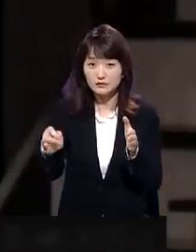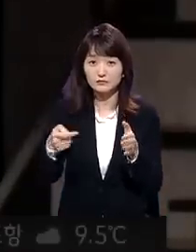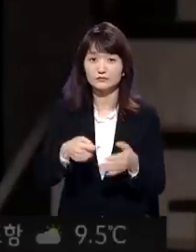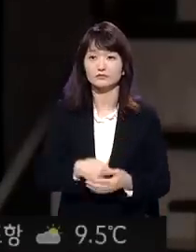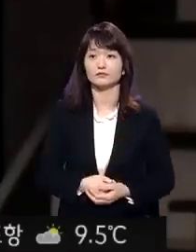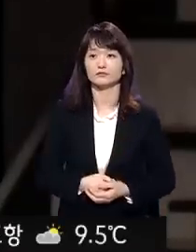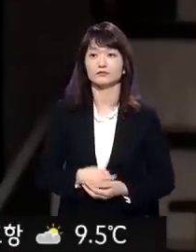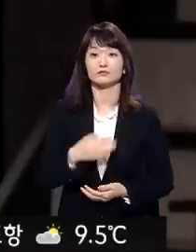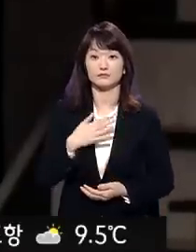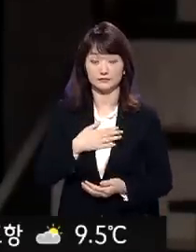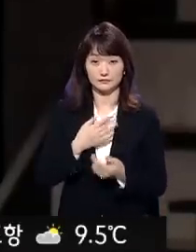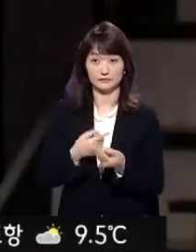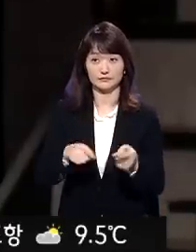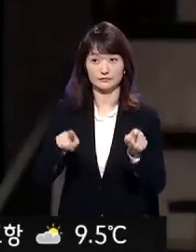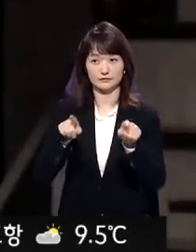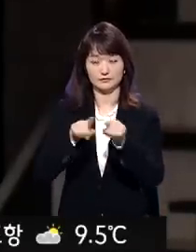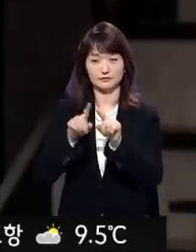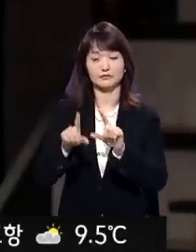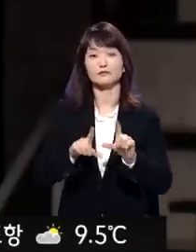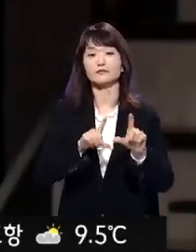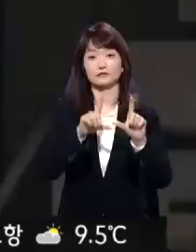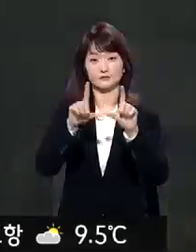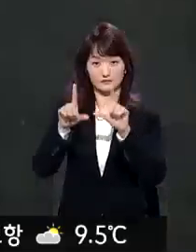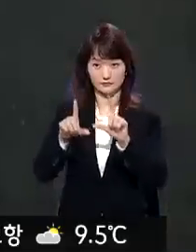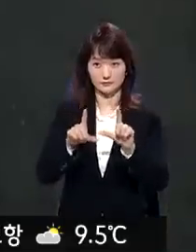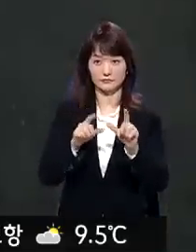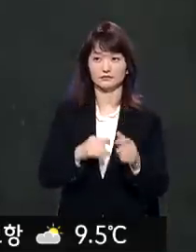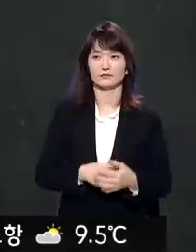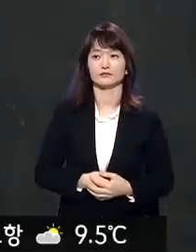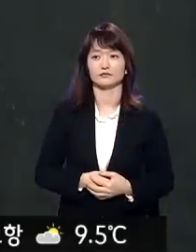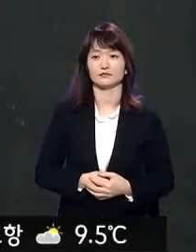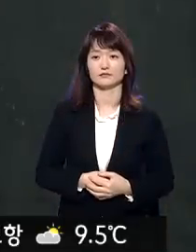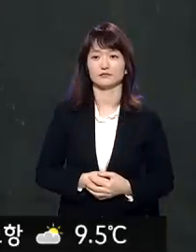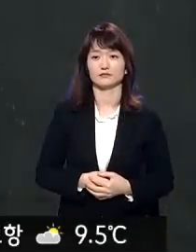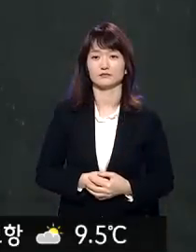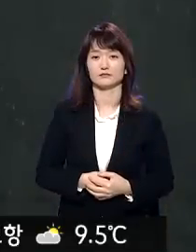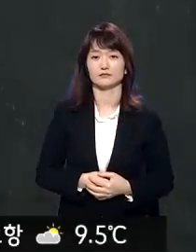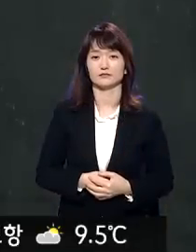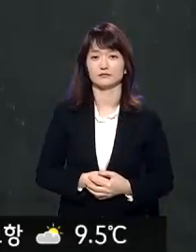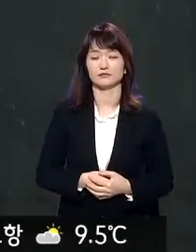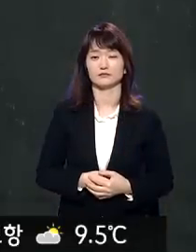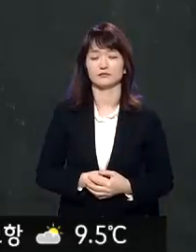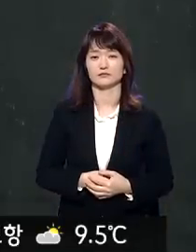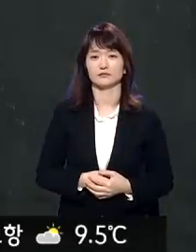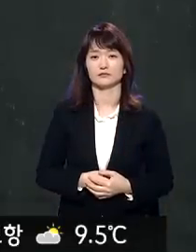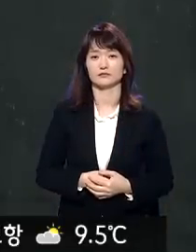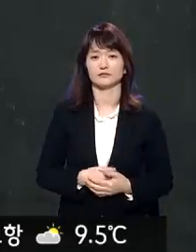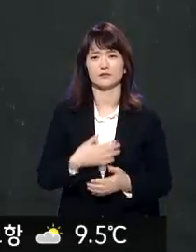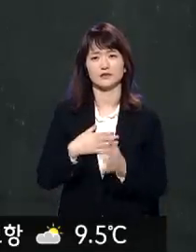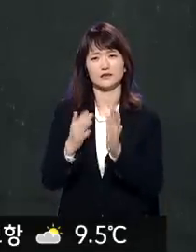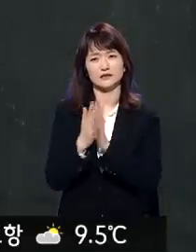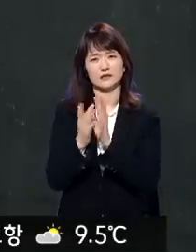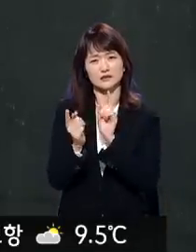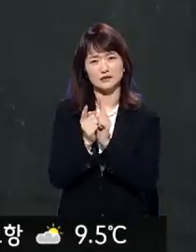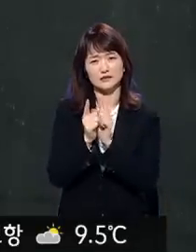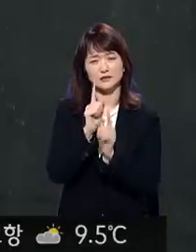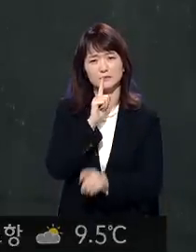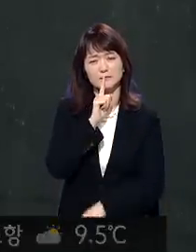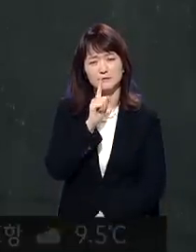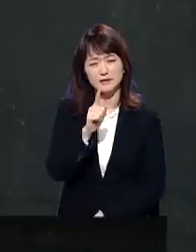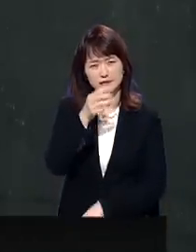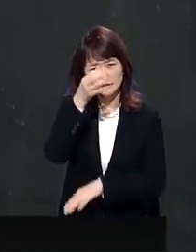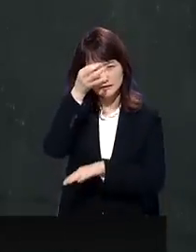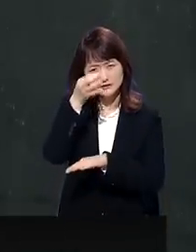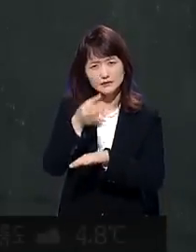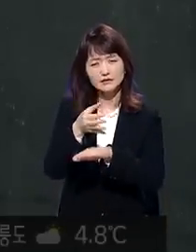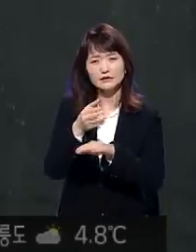넘어갑니다. 나와 같이 함께 지내자 이렇게 나오면서 이것도 직접 제가 참 말하는 게 굉장히 좀